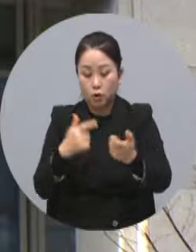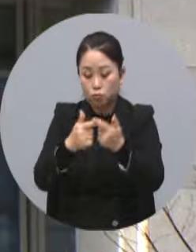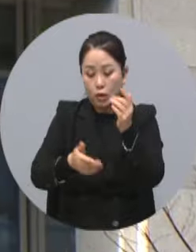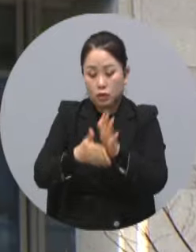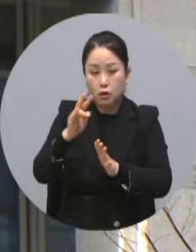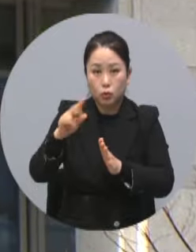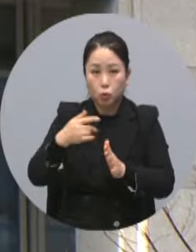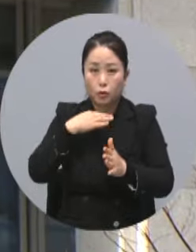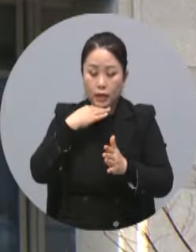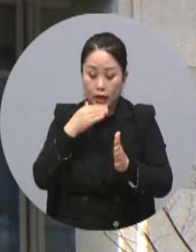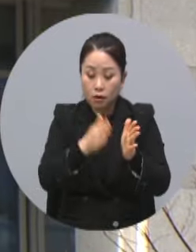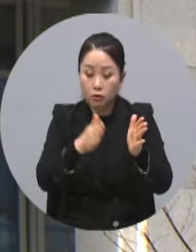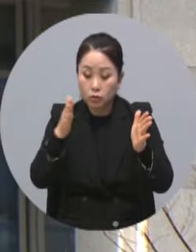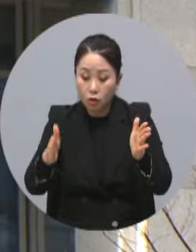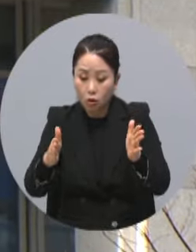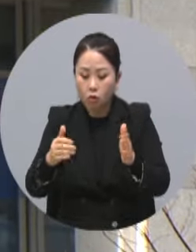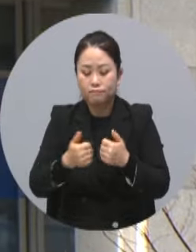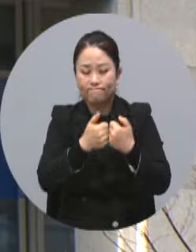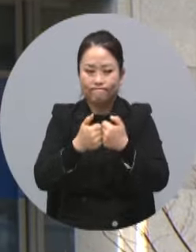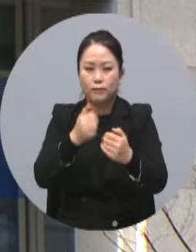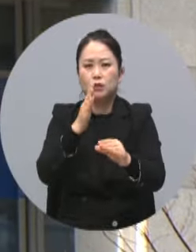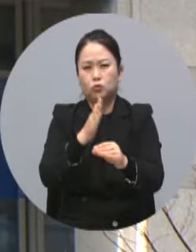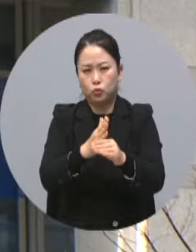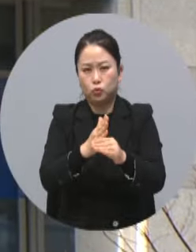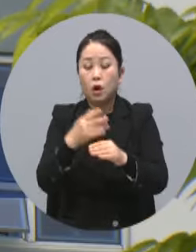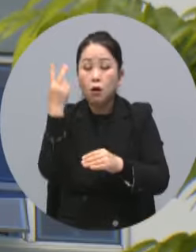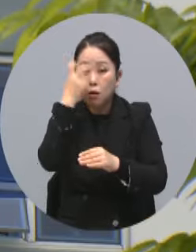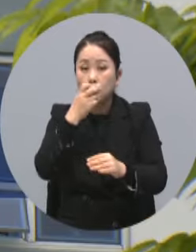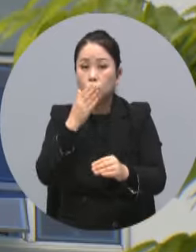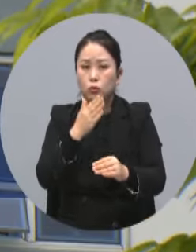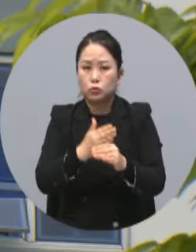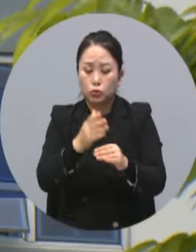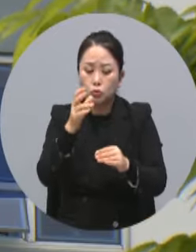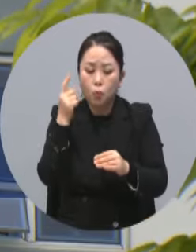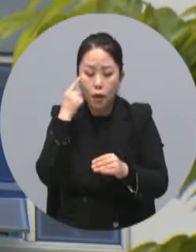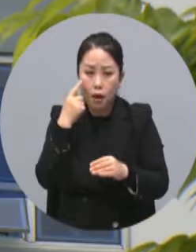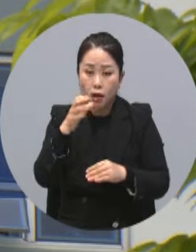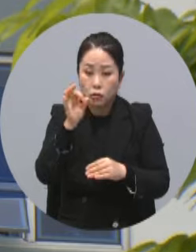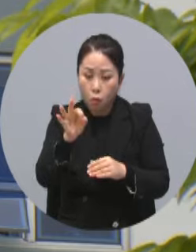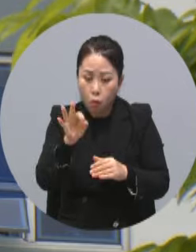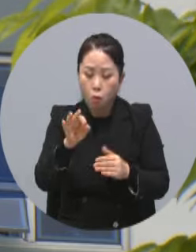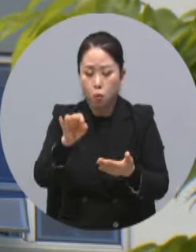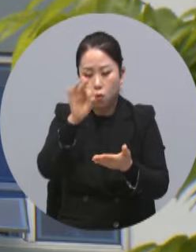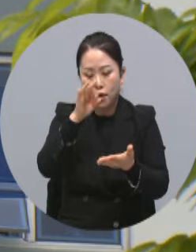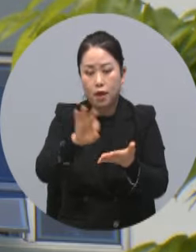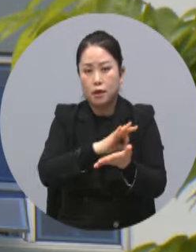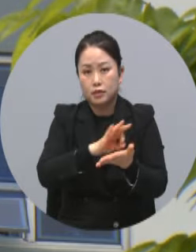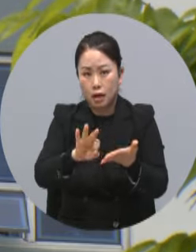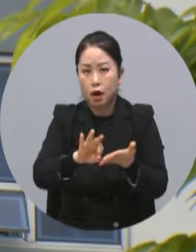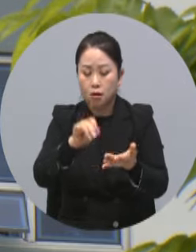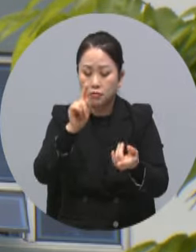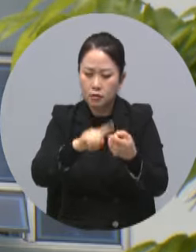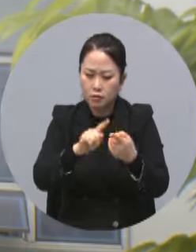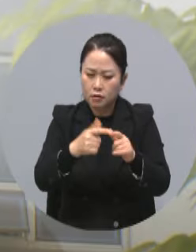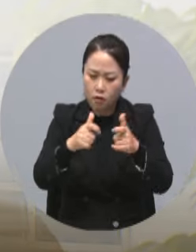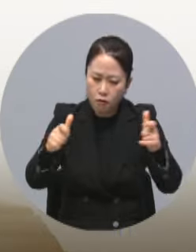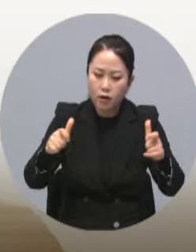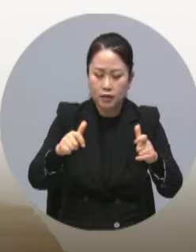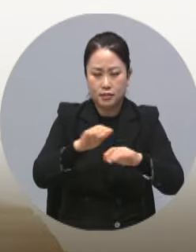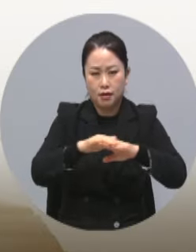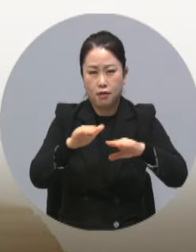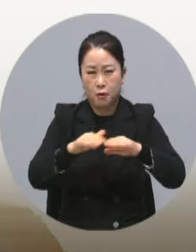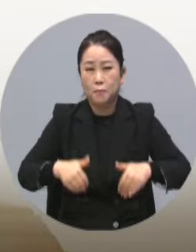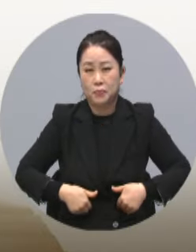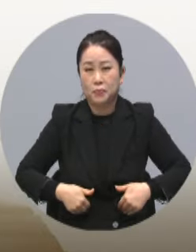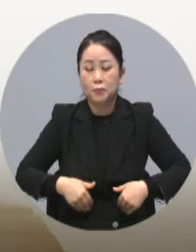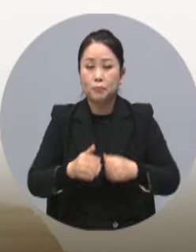지금 검토 중입니다 예산 부분에 대해서도 좀 자각적으로 크게 좀 바라봐야 될 문제거든요 일자리 정년은